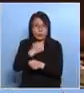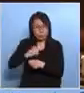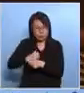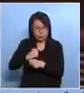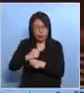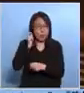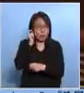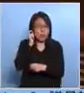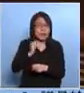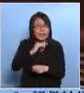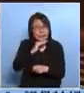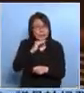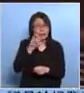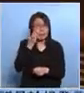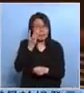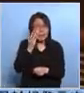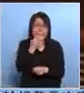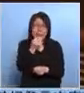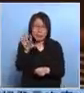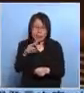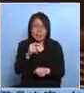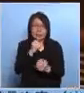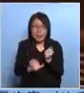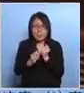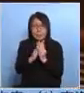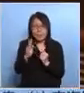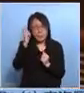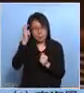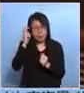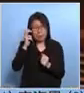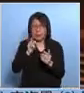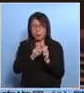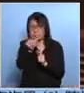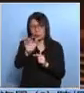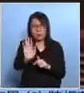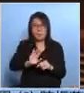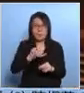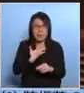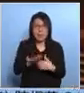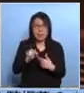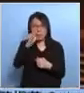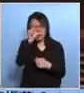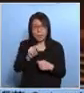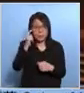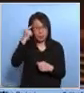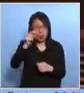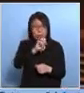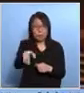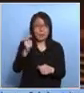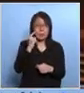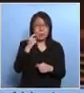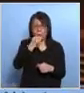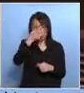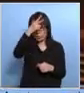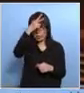歲才再去有 BB。 不過這個已經講到遠了，我講這個問題是想講其實特區